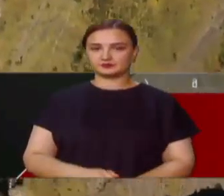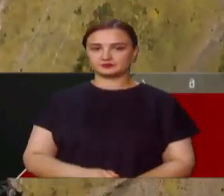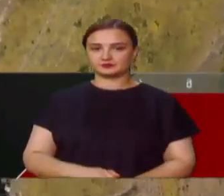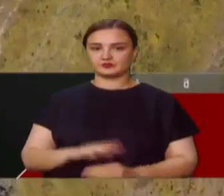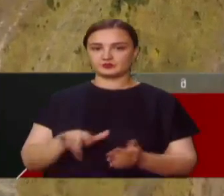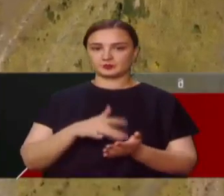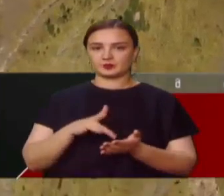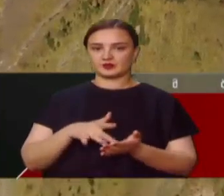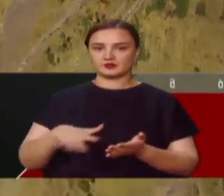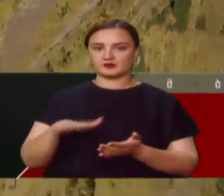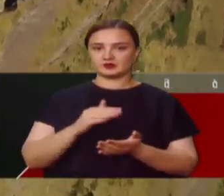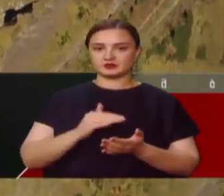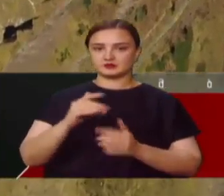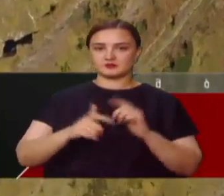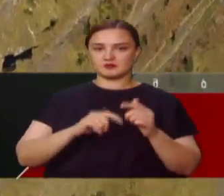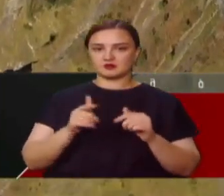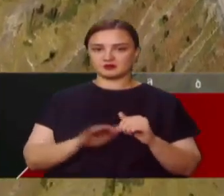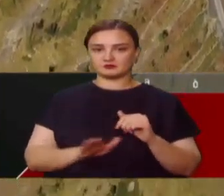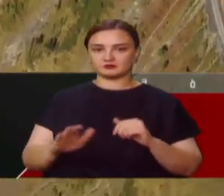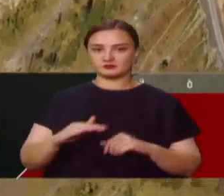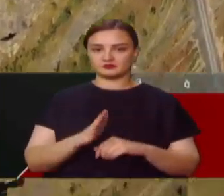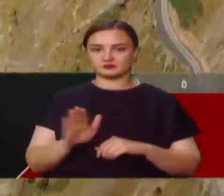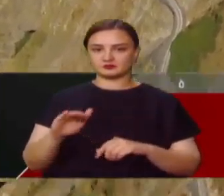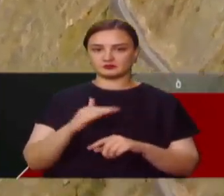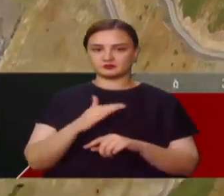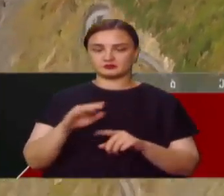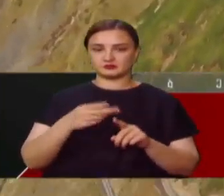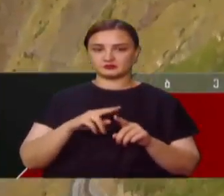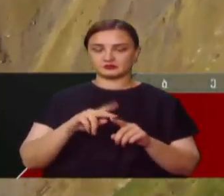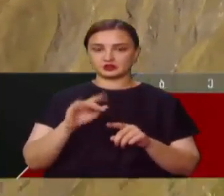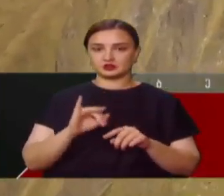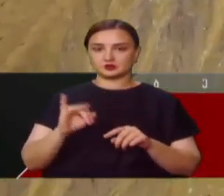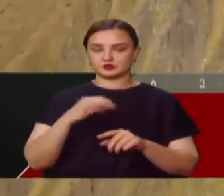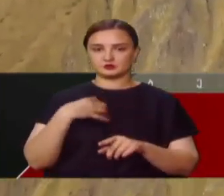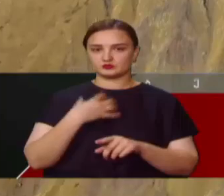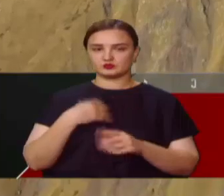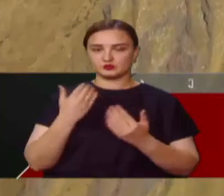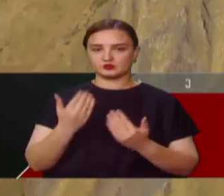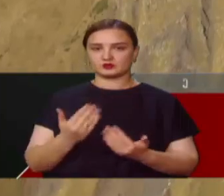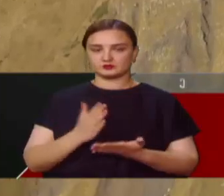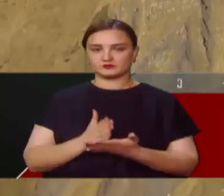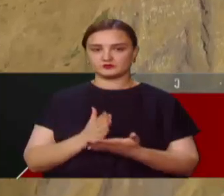ქვეყნის ყველაზე მაღალ სამანქანო უღელტეხილზე მდებარე სერპანტინი თავგადასავლის მნიშვნელოვანი ნაწილია.